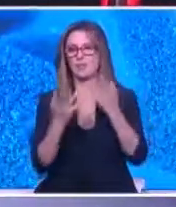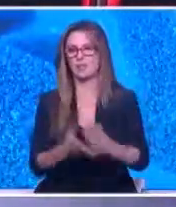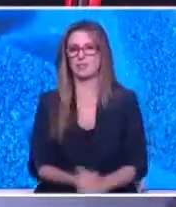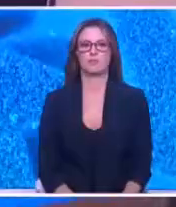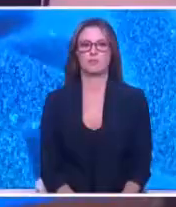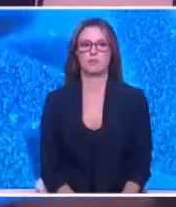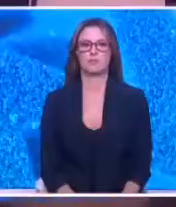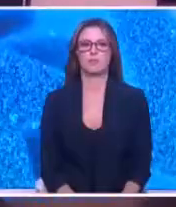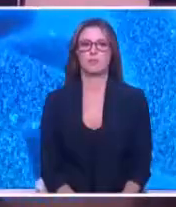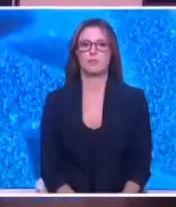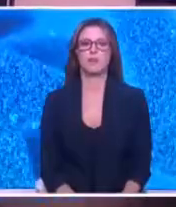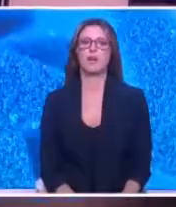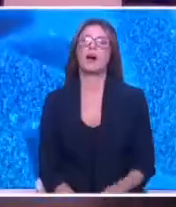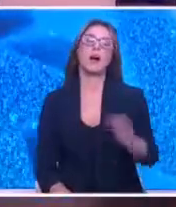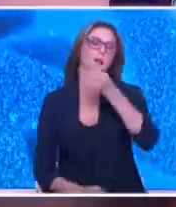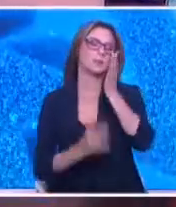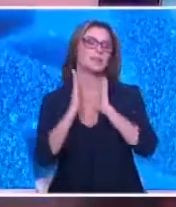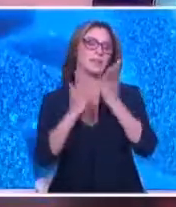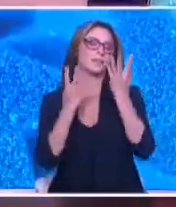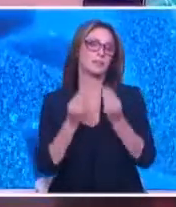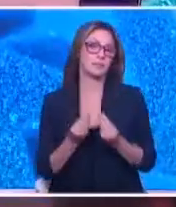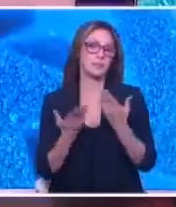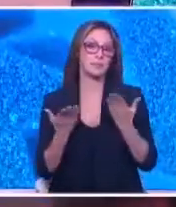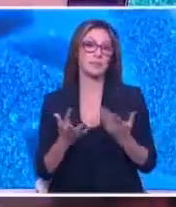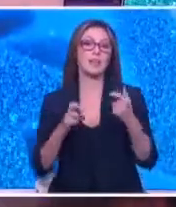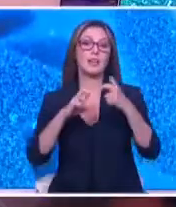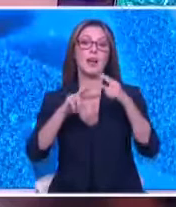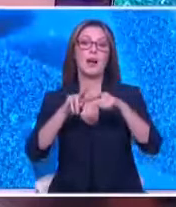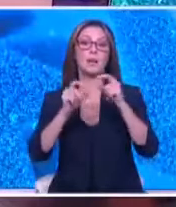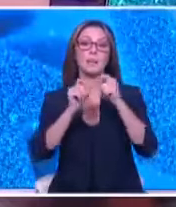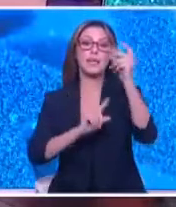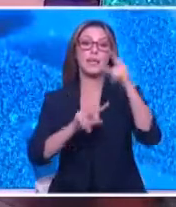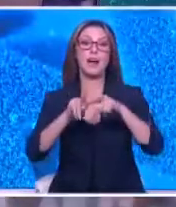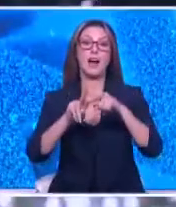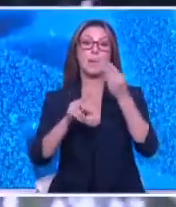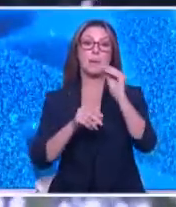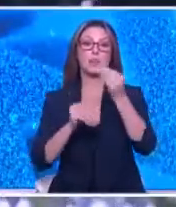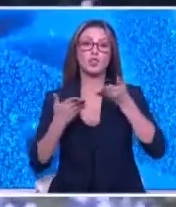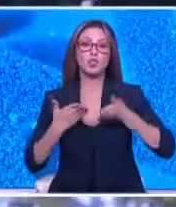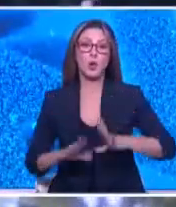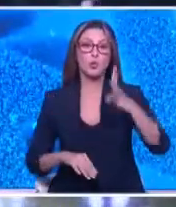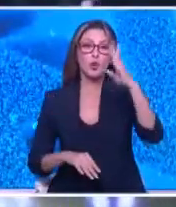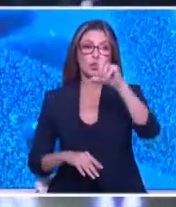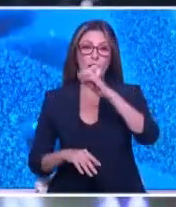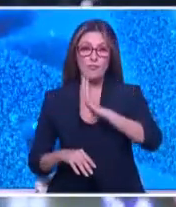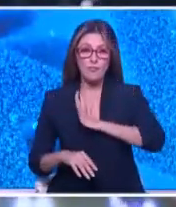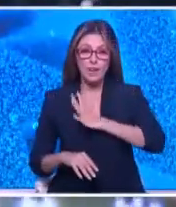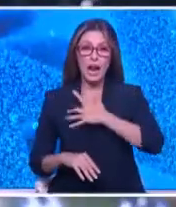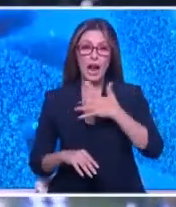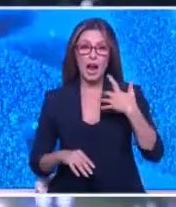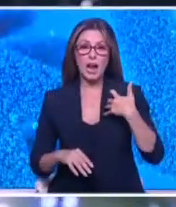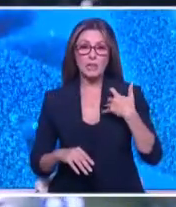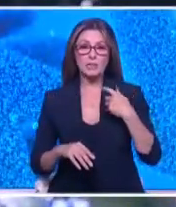devam edeceğiz. Ana haber bültene devam ediyor sevgili seyirciler. Rabia bebek doğumuna 4 ay varken annesinde